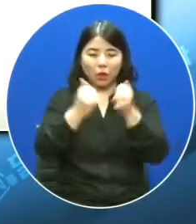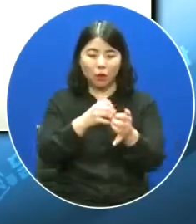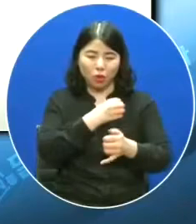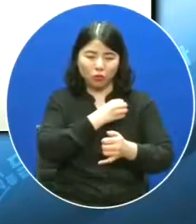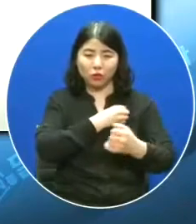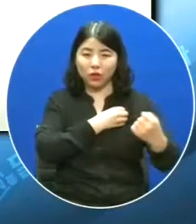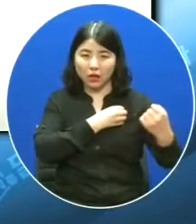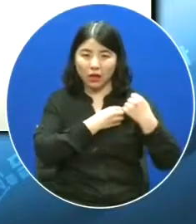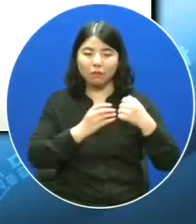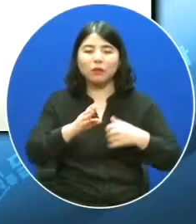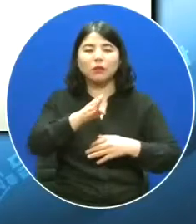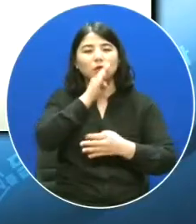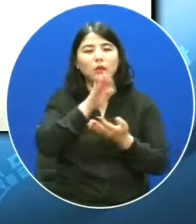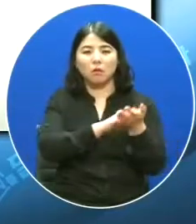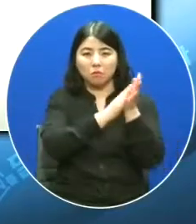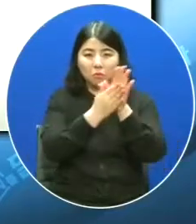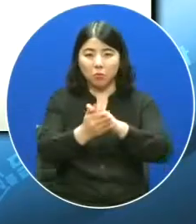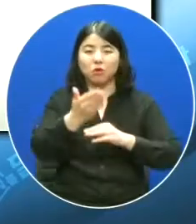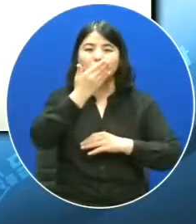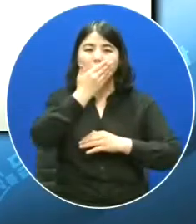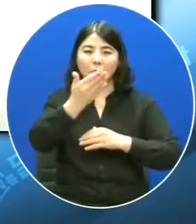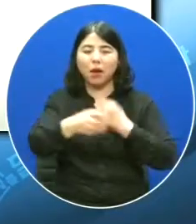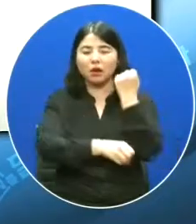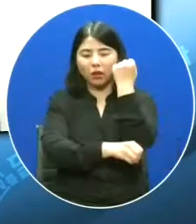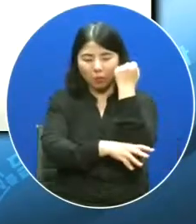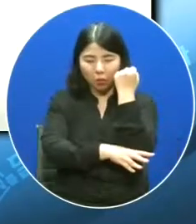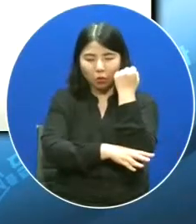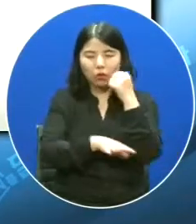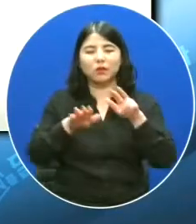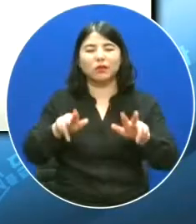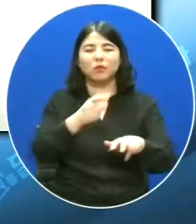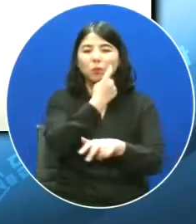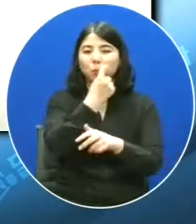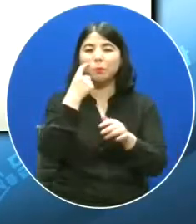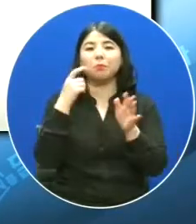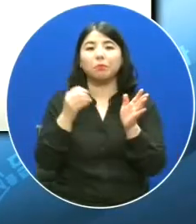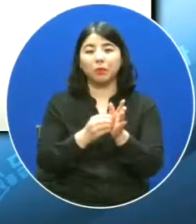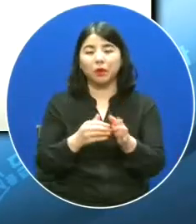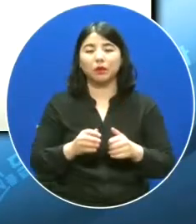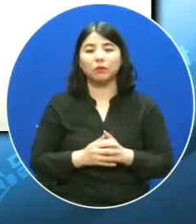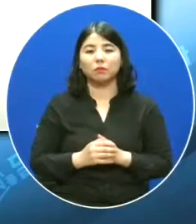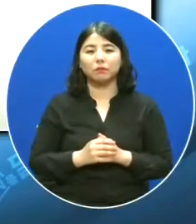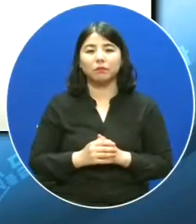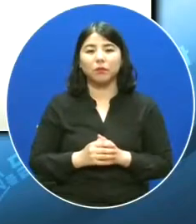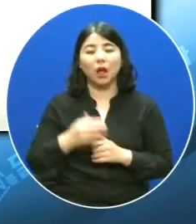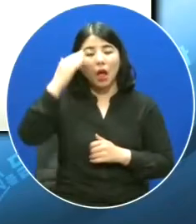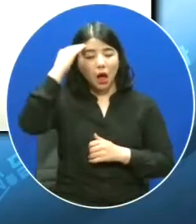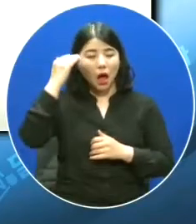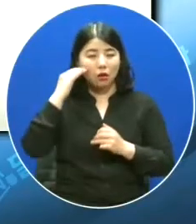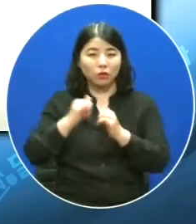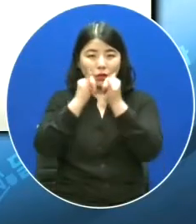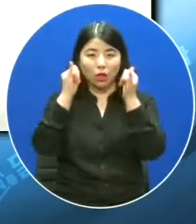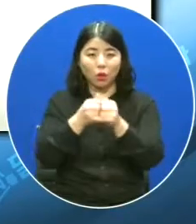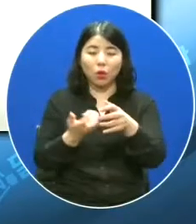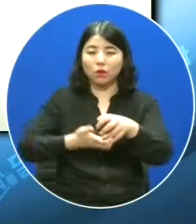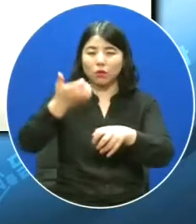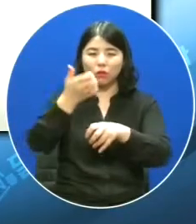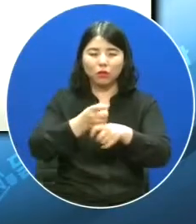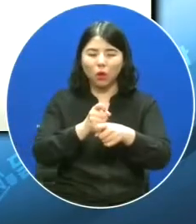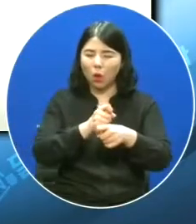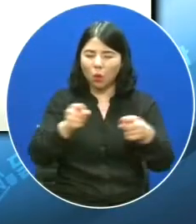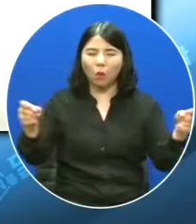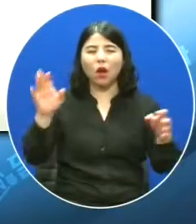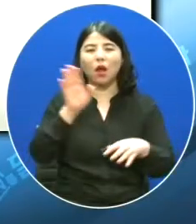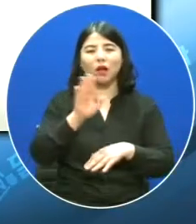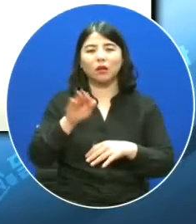구성원들의 힘이 진정한 변화를 이끄는 동력이라는 점을 우리는 확인했습니다. 한국에서 사회혁신은 그리